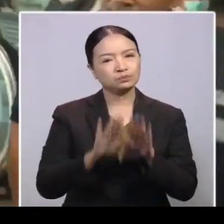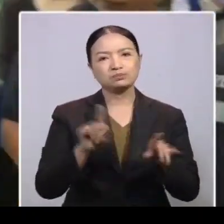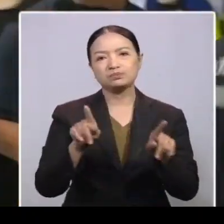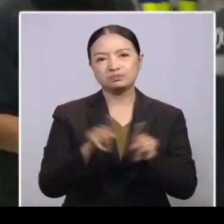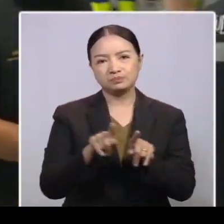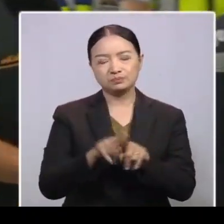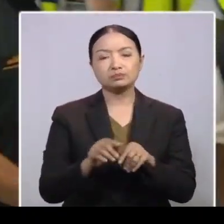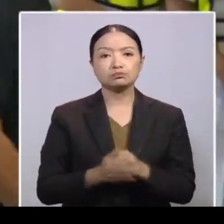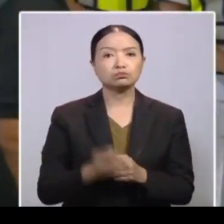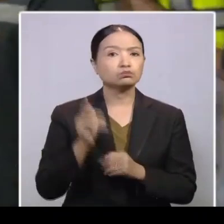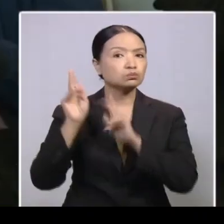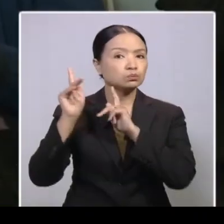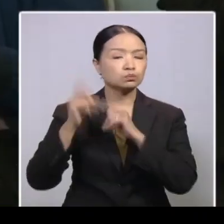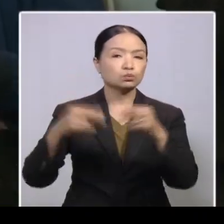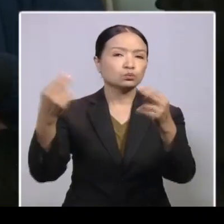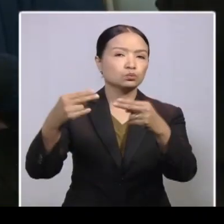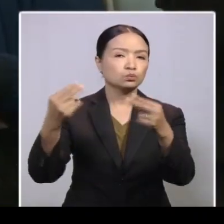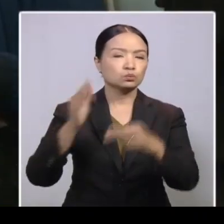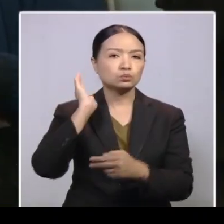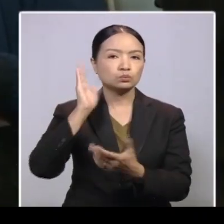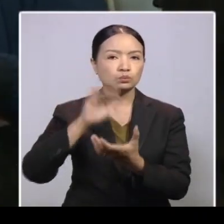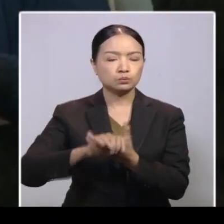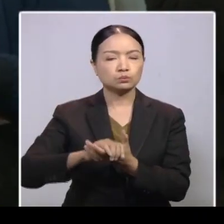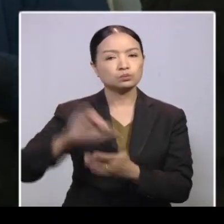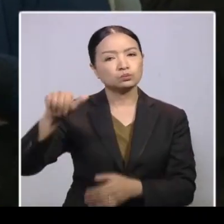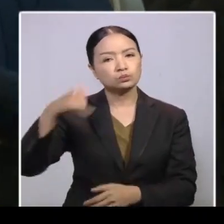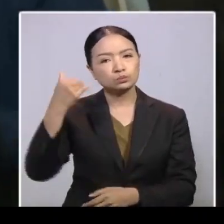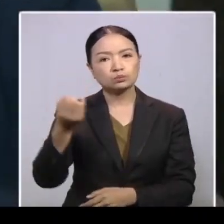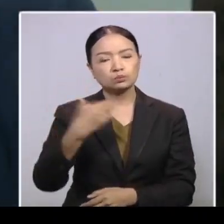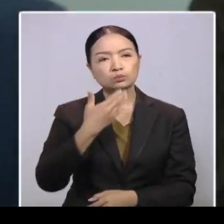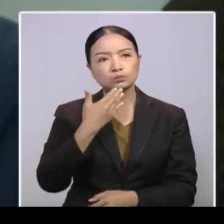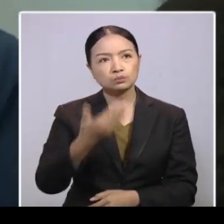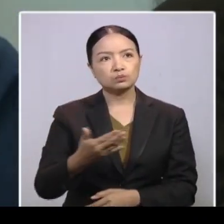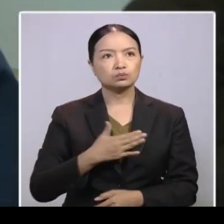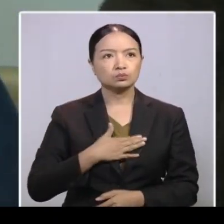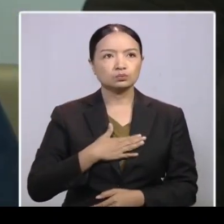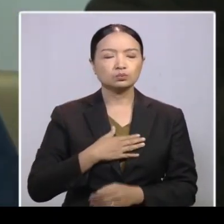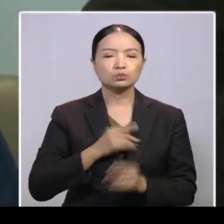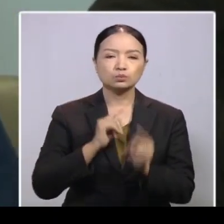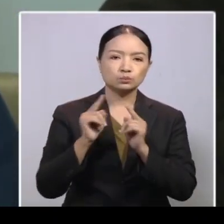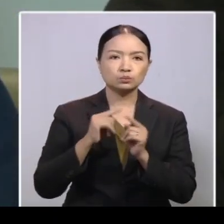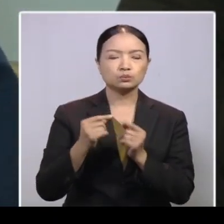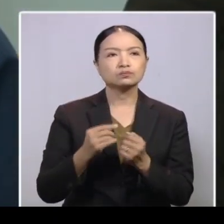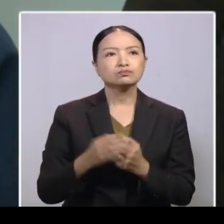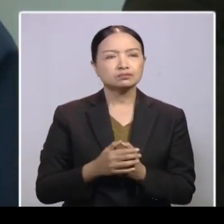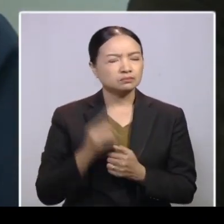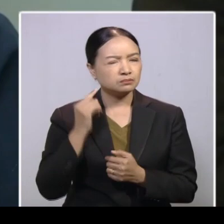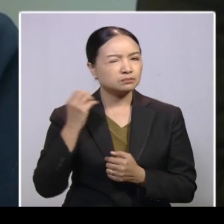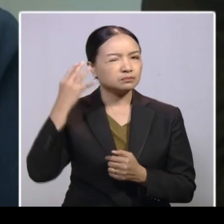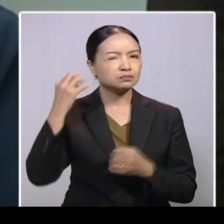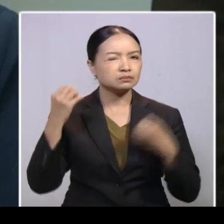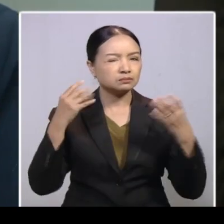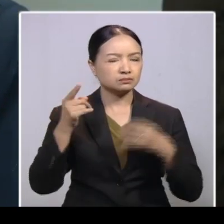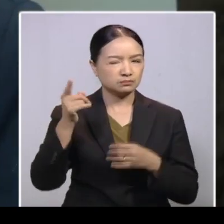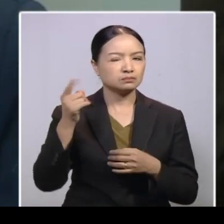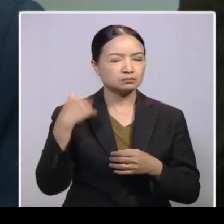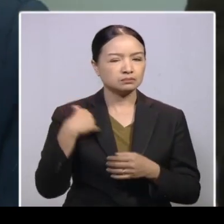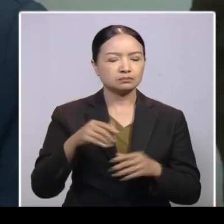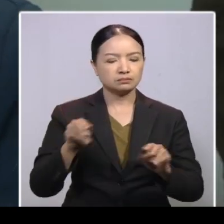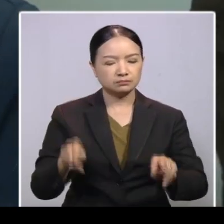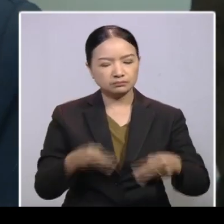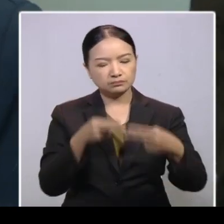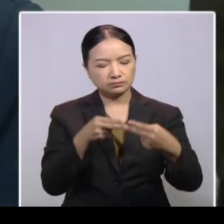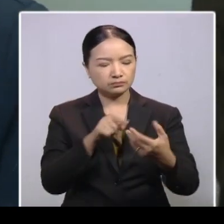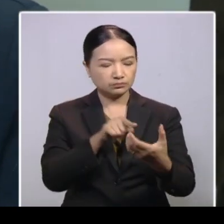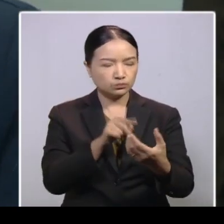วสู้รบกันเนี่ยนะฮะสามีก็โทรมาตลอดบางช่วงนะครับที่คุยกับสามีอยู่เนี่ยนะฮะก็ได้ยินเสียงปืนเสียงระเบิดเนี่ยเล็ดลอดออกมาทางโทร